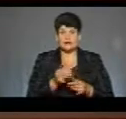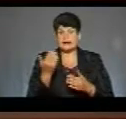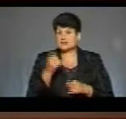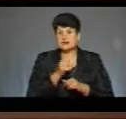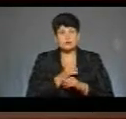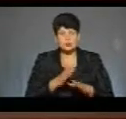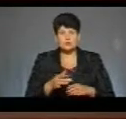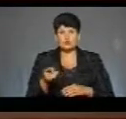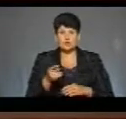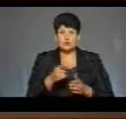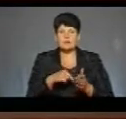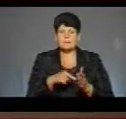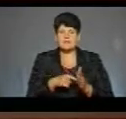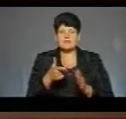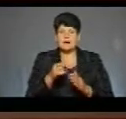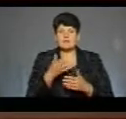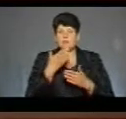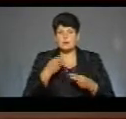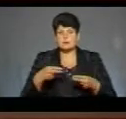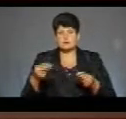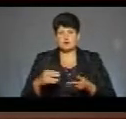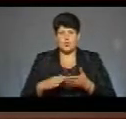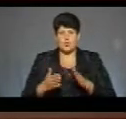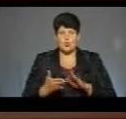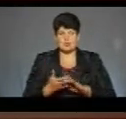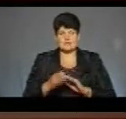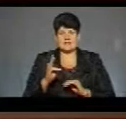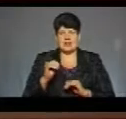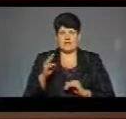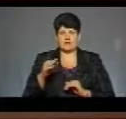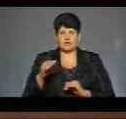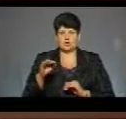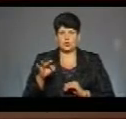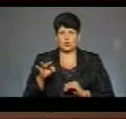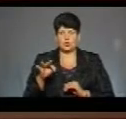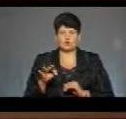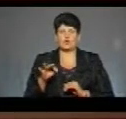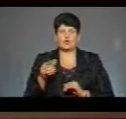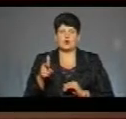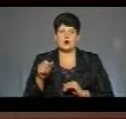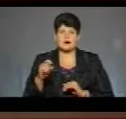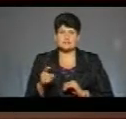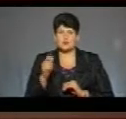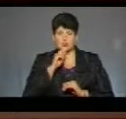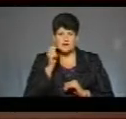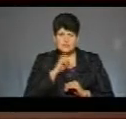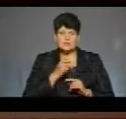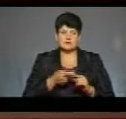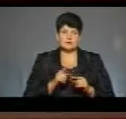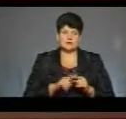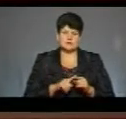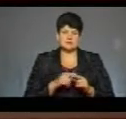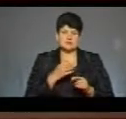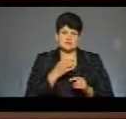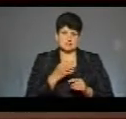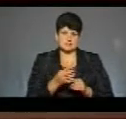бо «Тернопільміськгаз» не мав підписаної угоди з «Нафтогазом України». Про це нам повідомила заступниця директора «Тернопільміськгазу» Галина